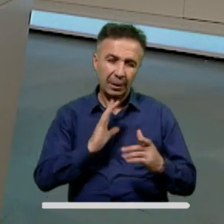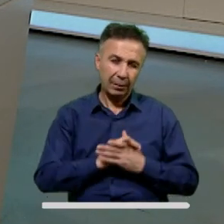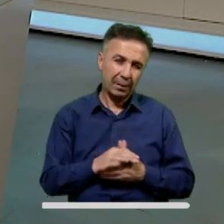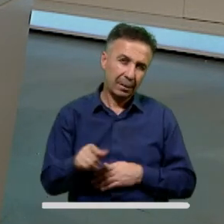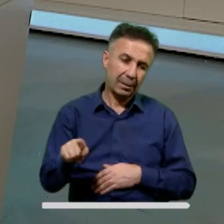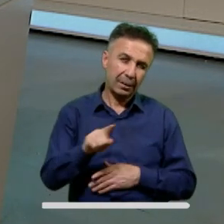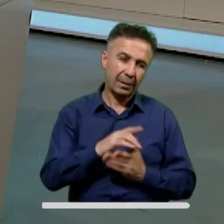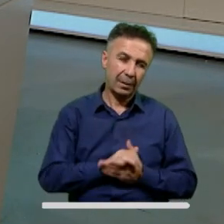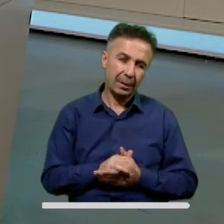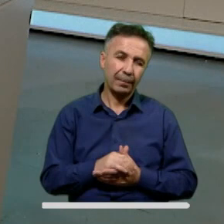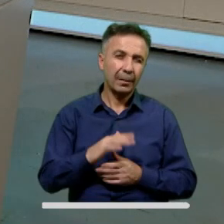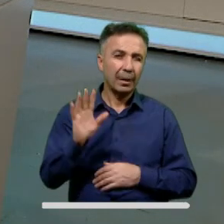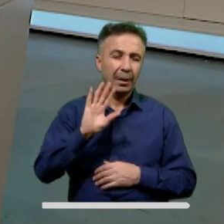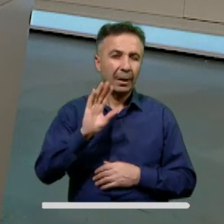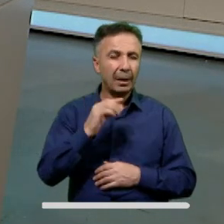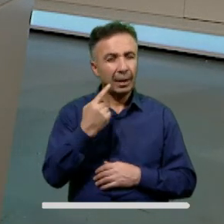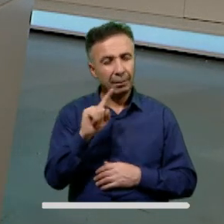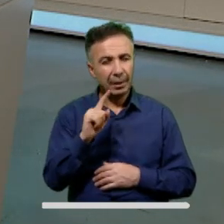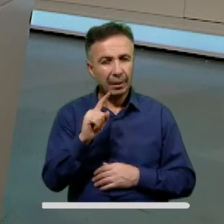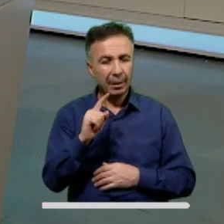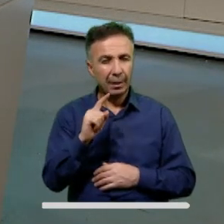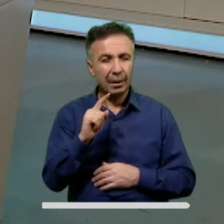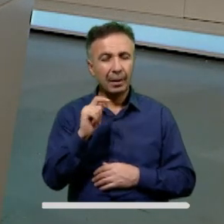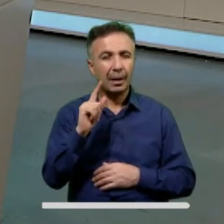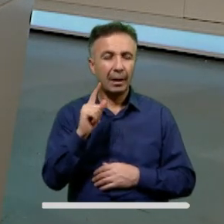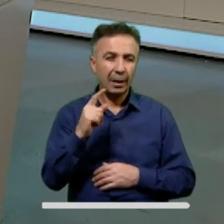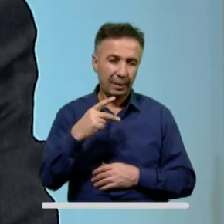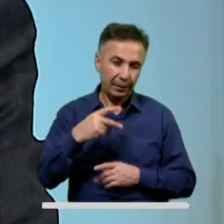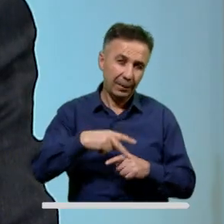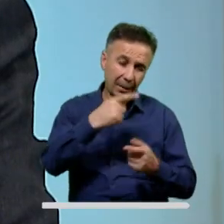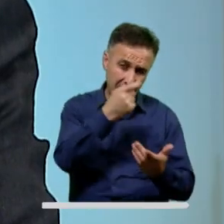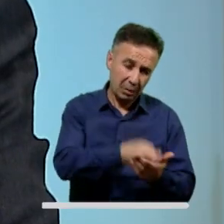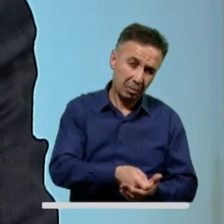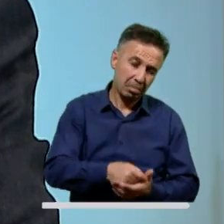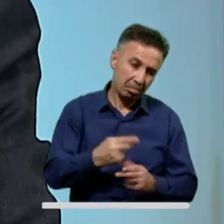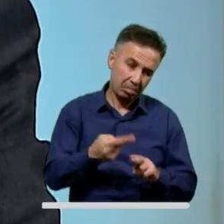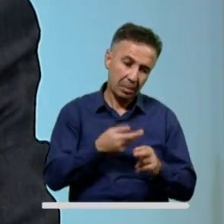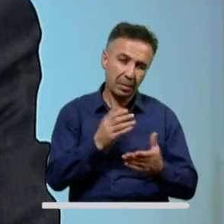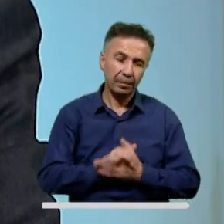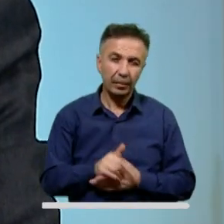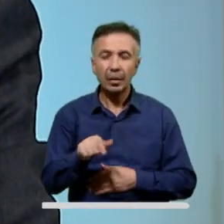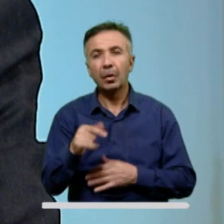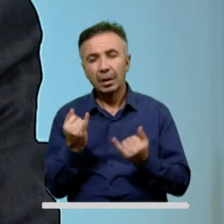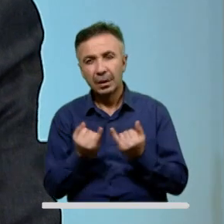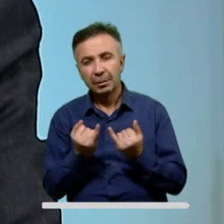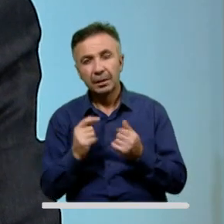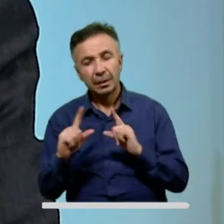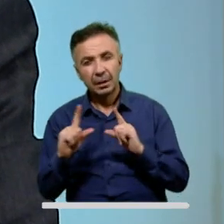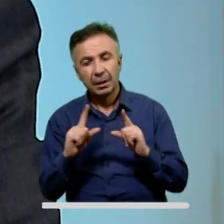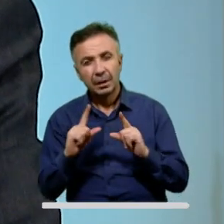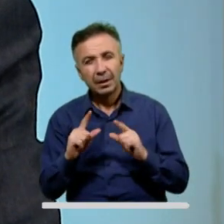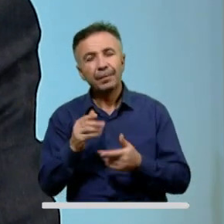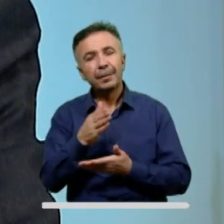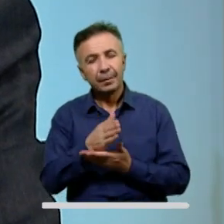de farz-ı muhal 50 bin TL zekat veriyorsunuz. O kardeşimizin ihtiyacının